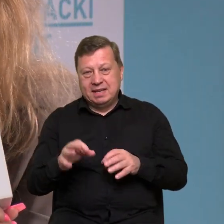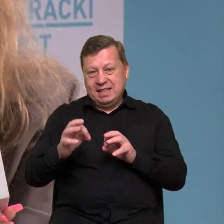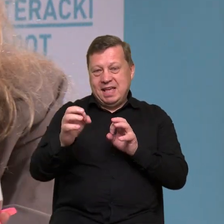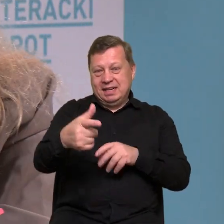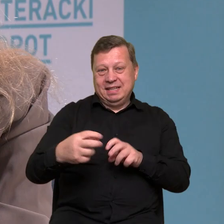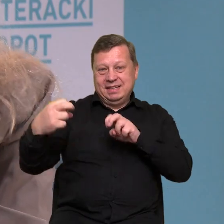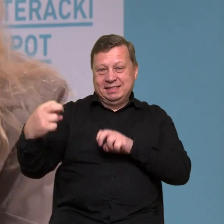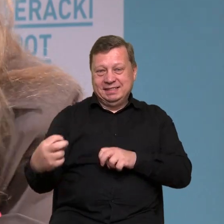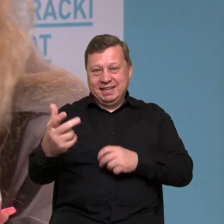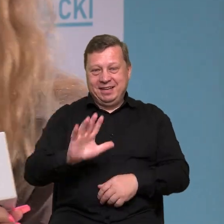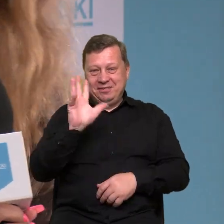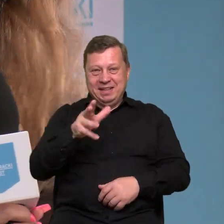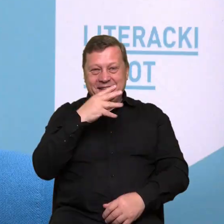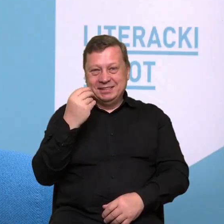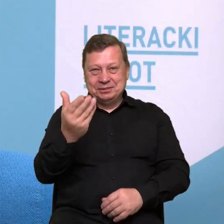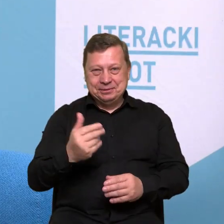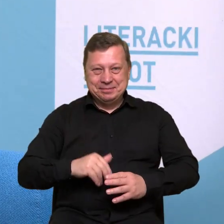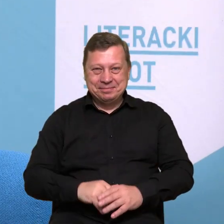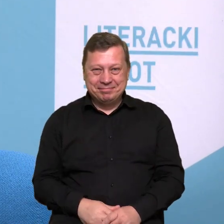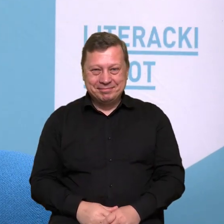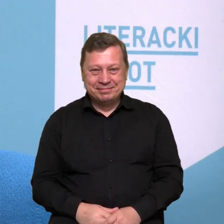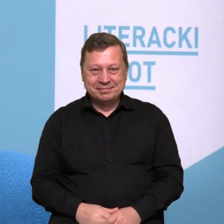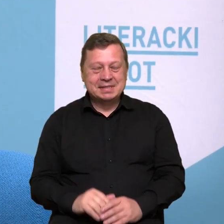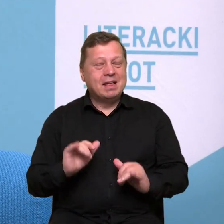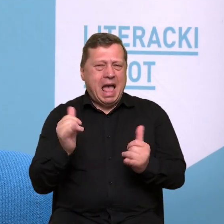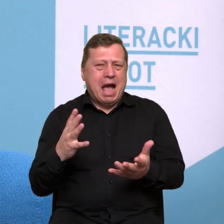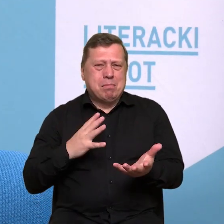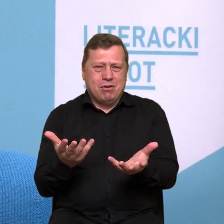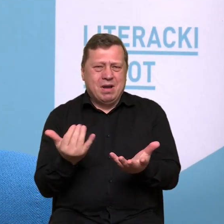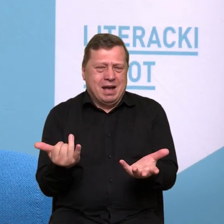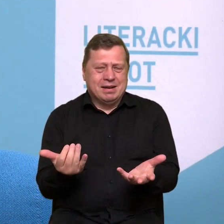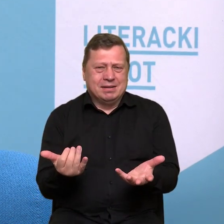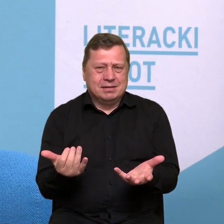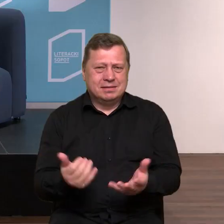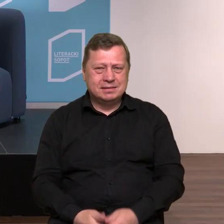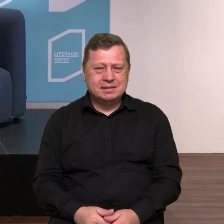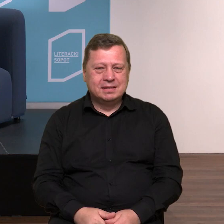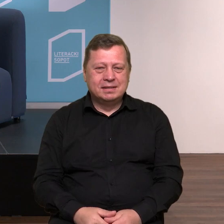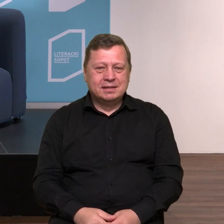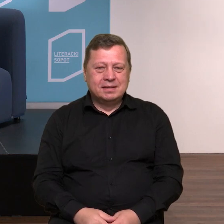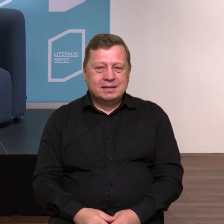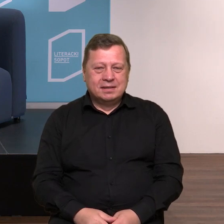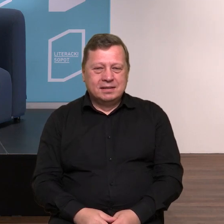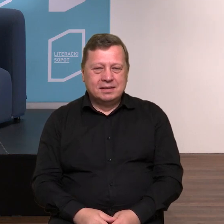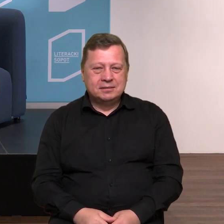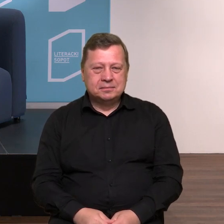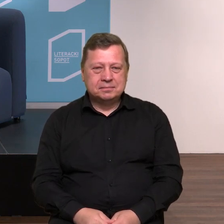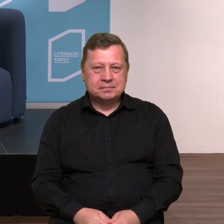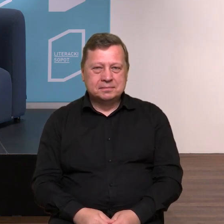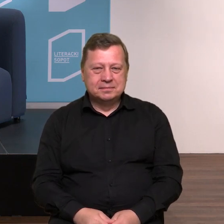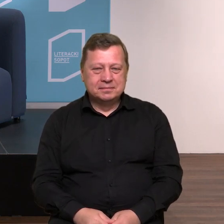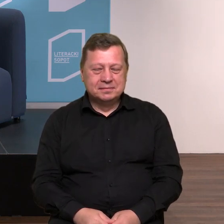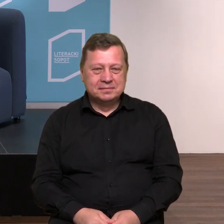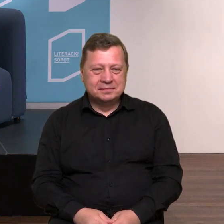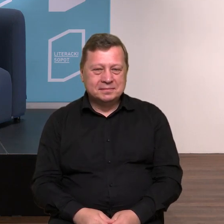i pięknie się uśmiechasz. Więc jak to było? Also offenkundig bin ich sehr witzig.